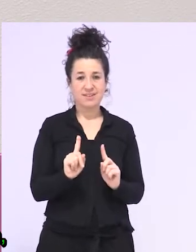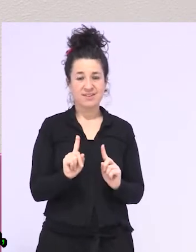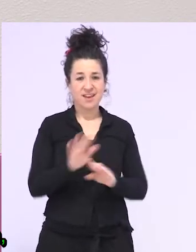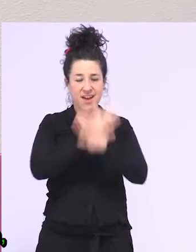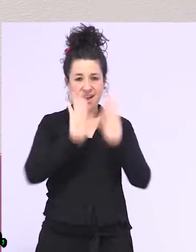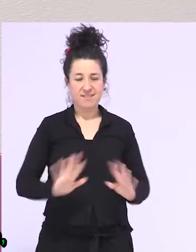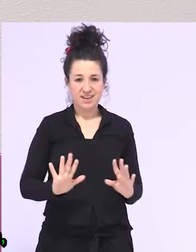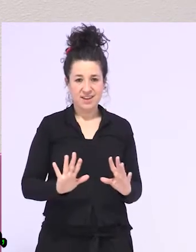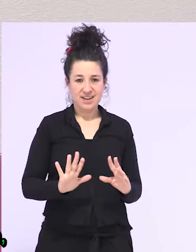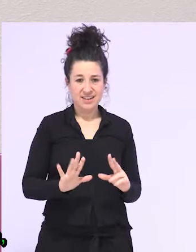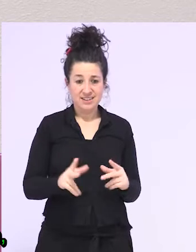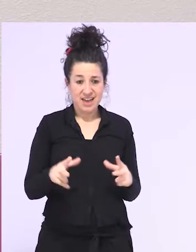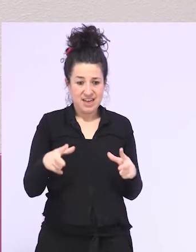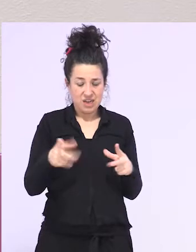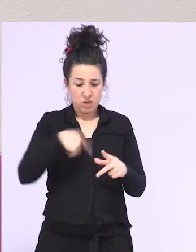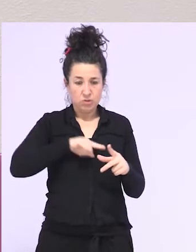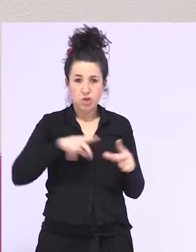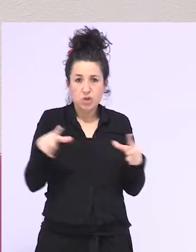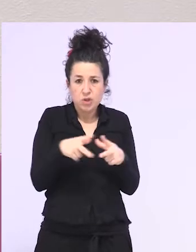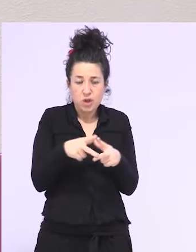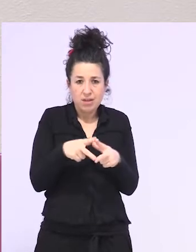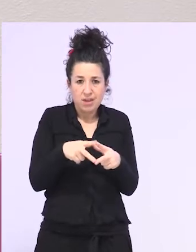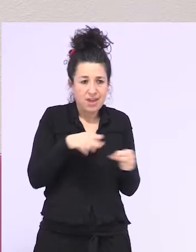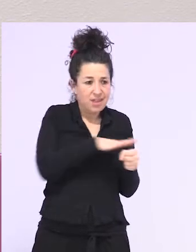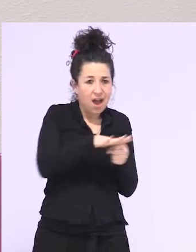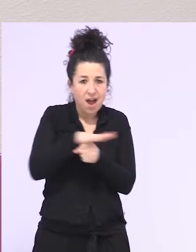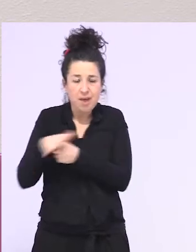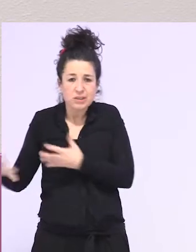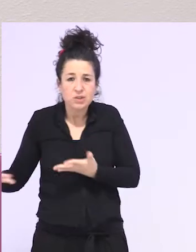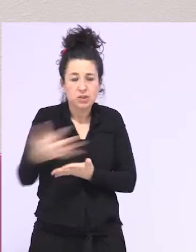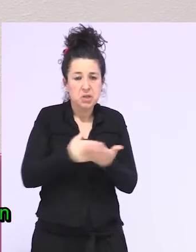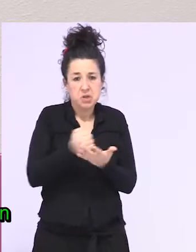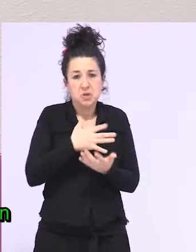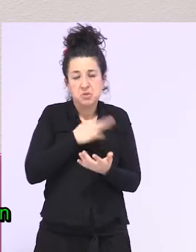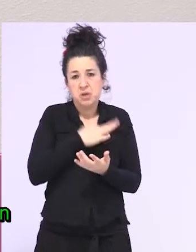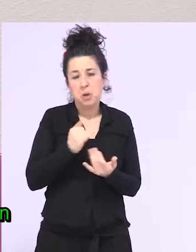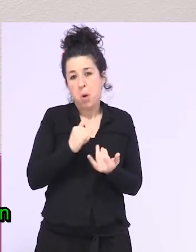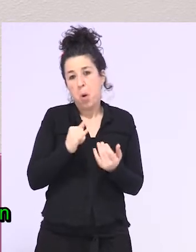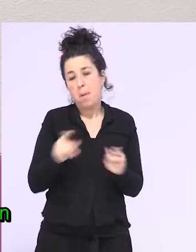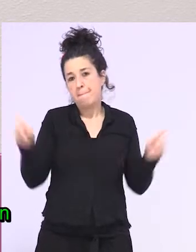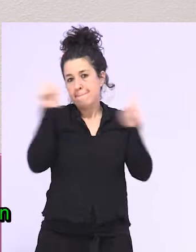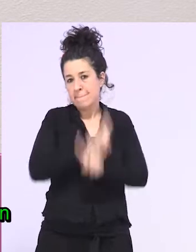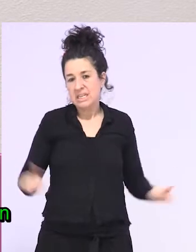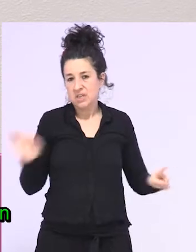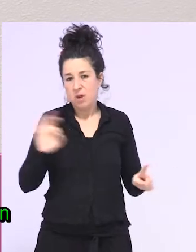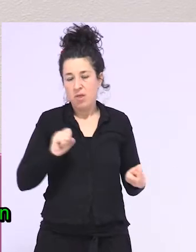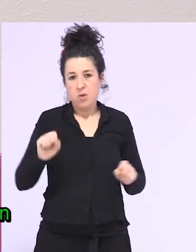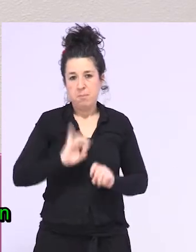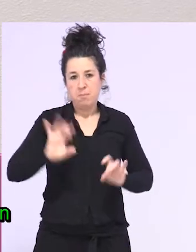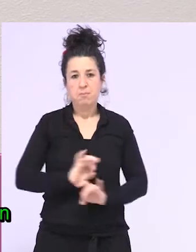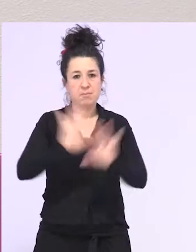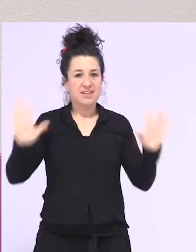bizitza sozialaren alderdi guztietan, modu sutil edo agerikoago batean, ez? Orduan, espaldin badugu hortik enfokatzen eta